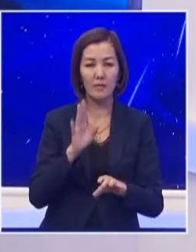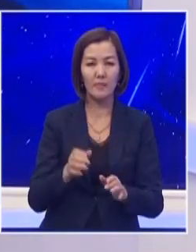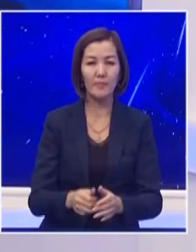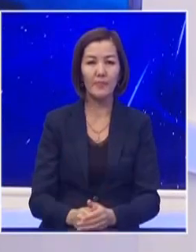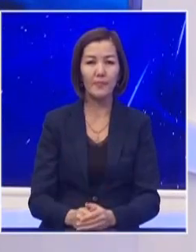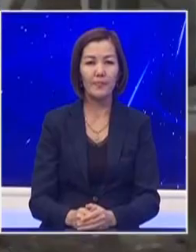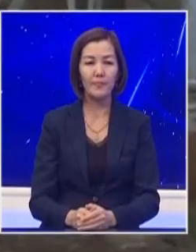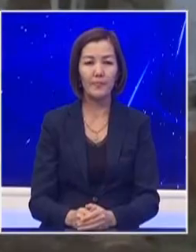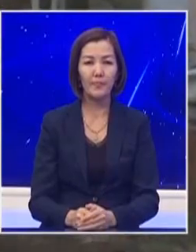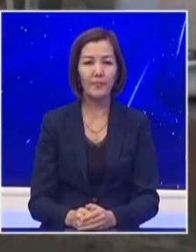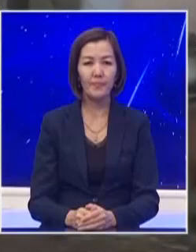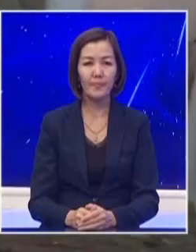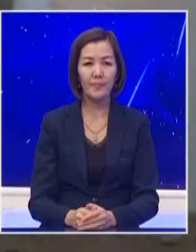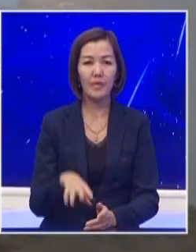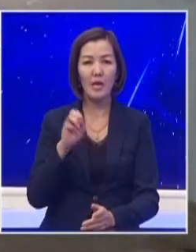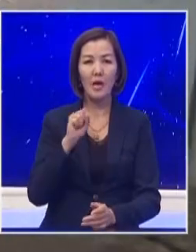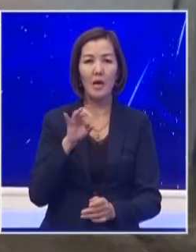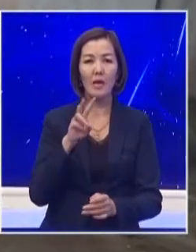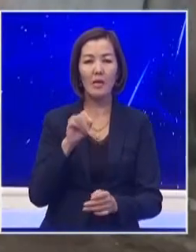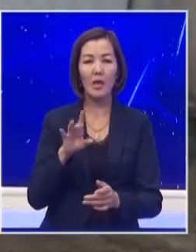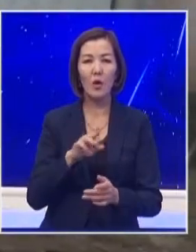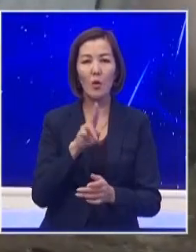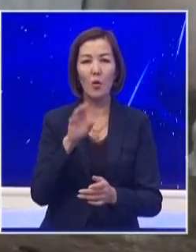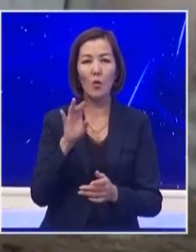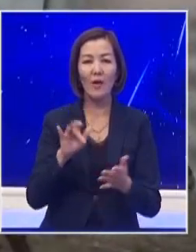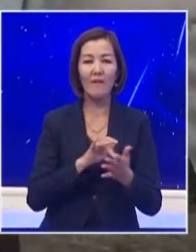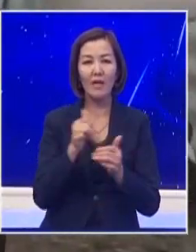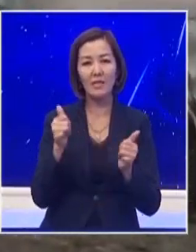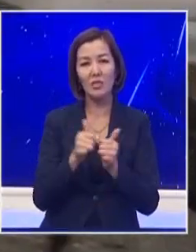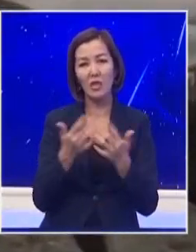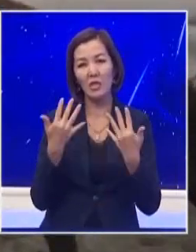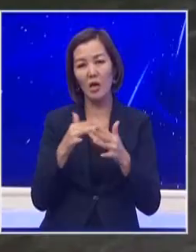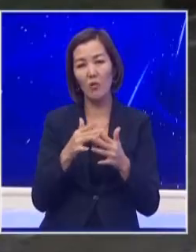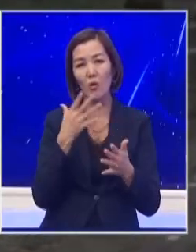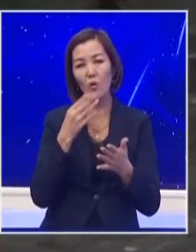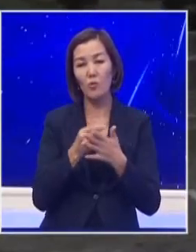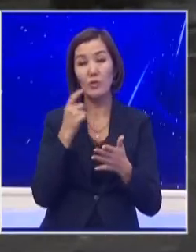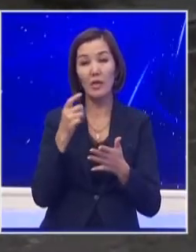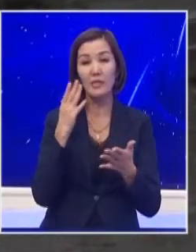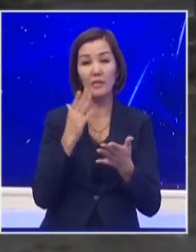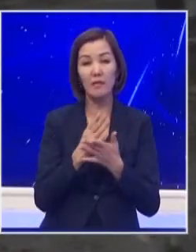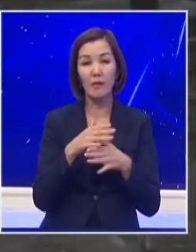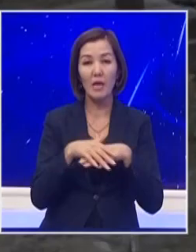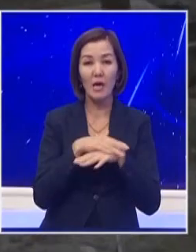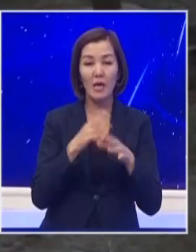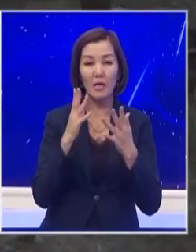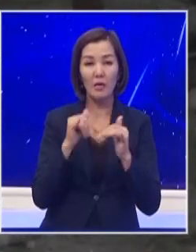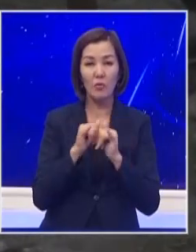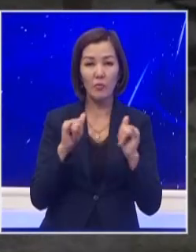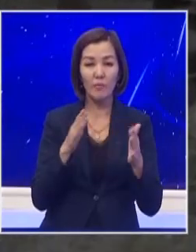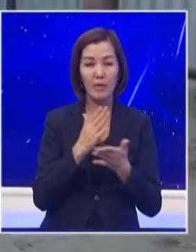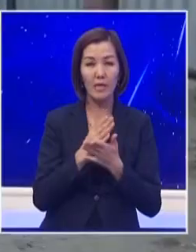материалында. Арна Қонаев қаласының іргесіндегі ауыл. Шағын десе де өзіндік шаруашылығы бар. Халқы жыл санап көбейіп